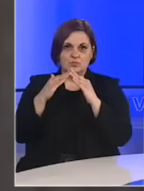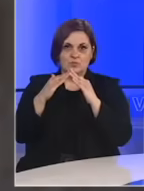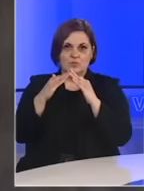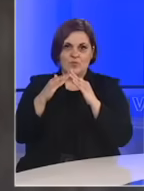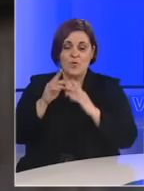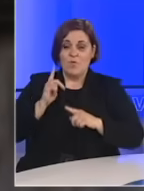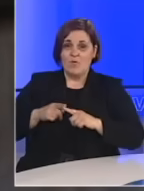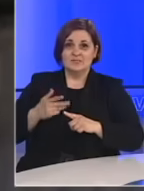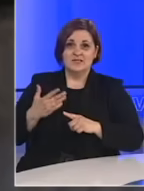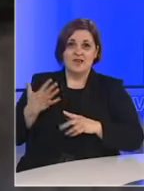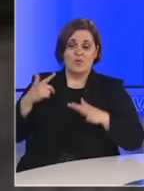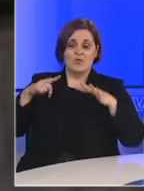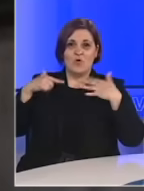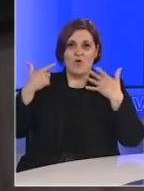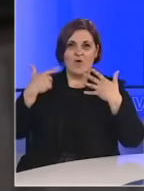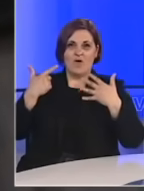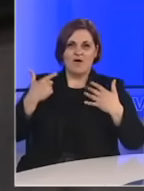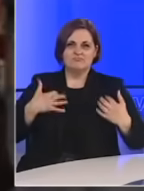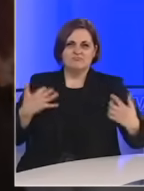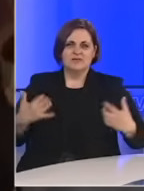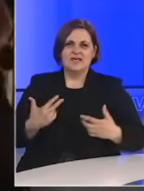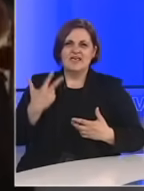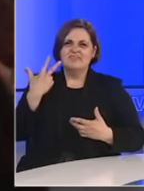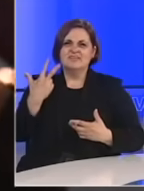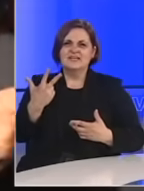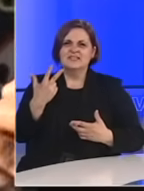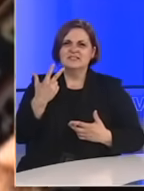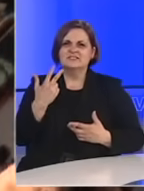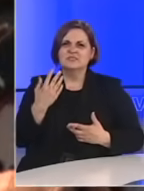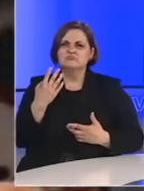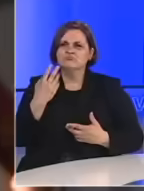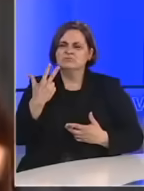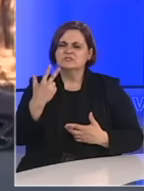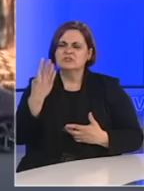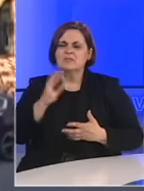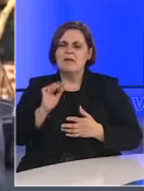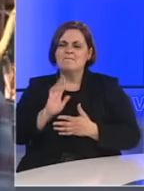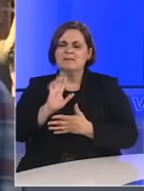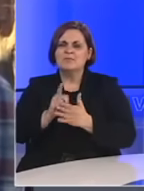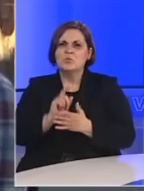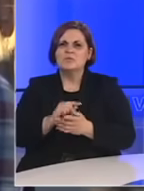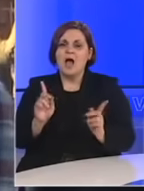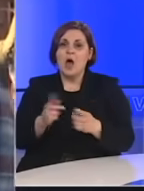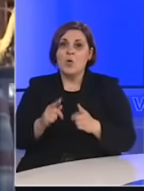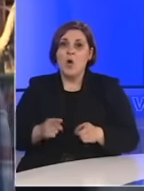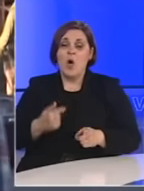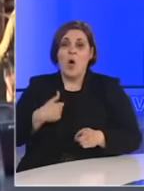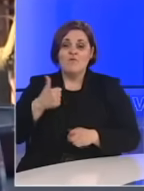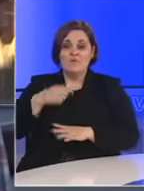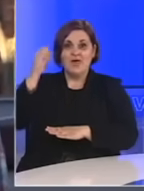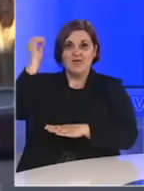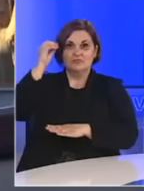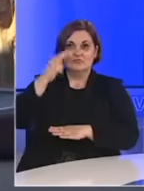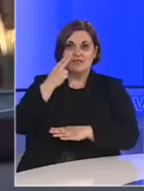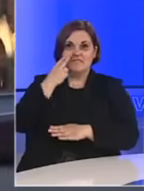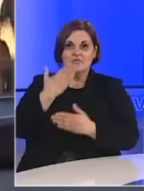U posljednjih nekoliko sedmica odsvirao je 3 45-minutna koncerta. Ovo je moje prvo iskustvo da